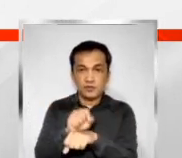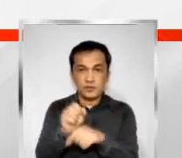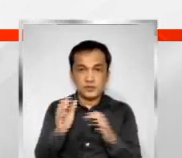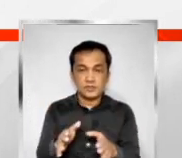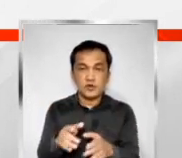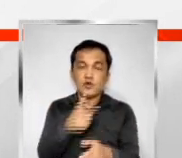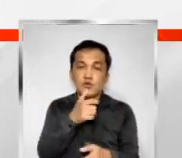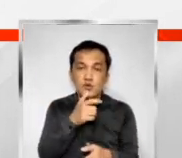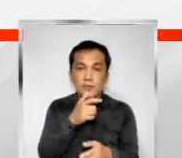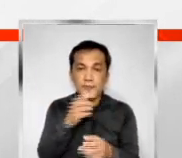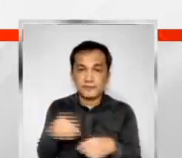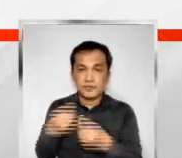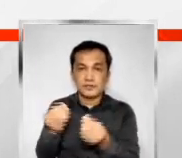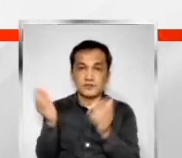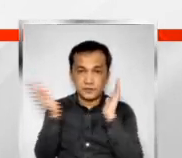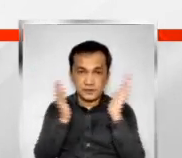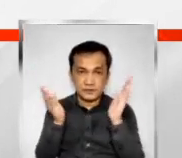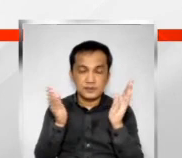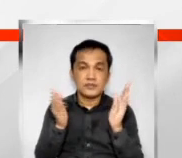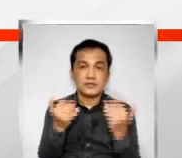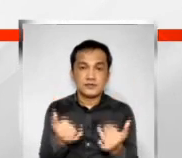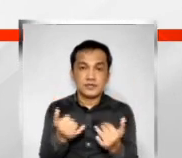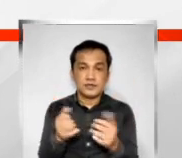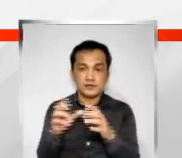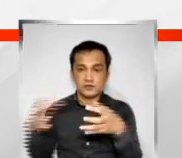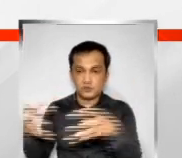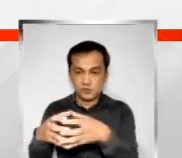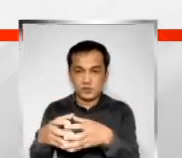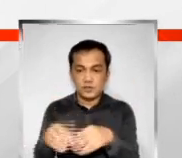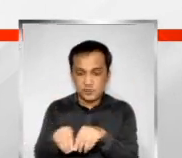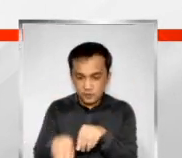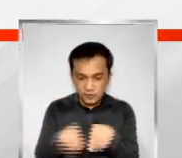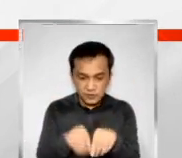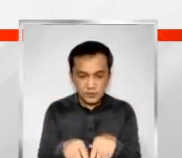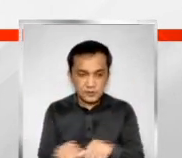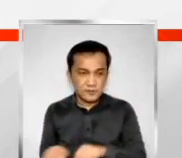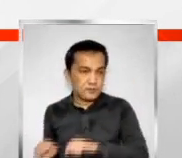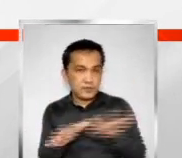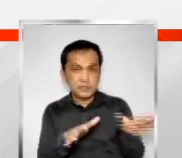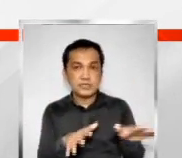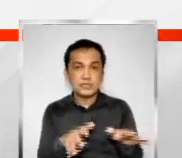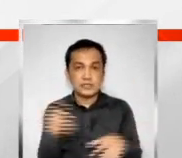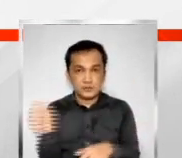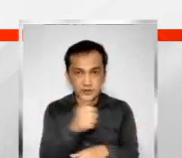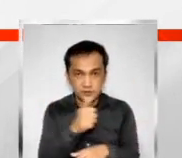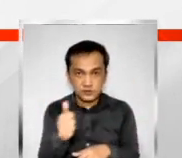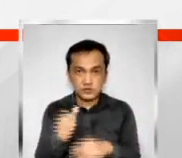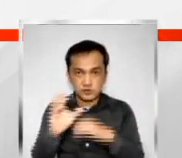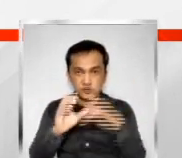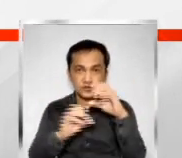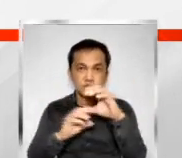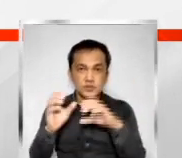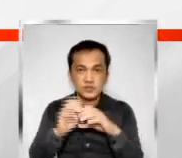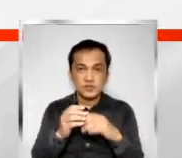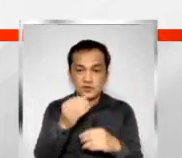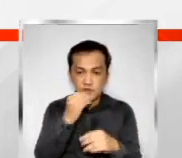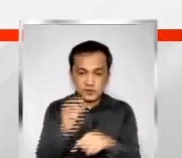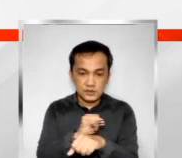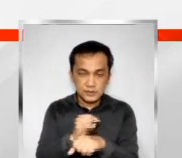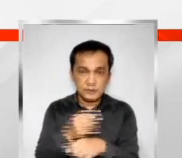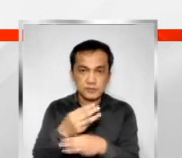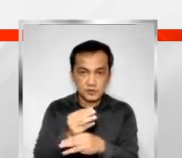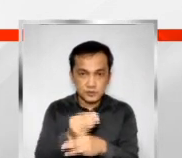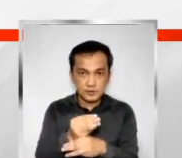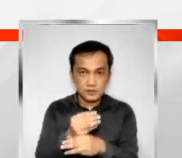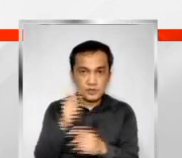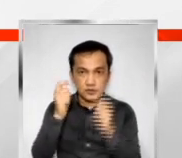ngayon pandemya, mga sektor ng agrikultura, fisheries, transportasyon, construction, food industry, manufacturing, tourism at iba